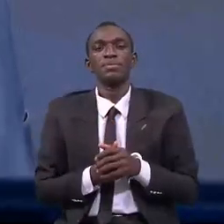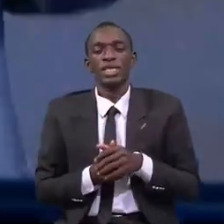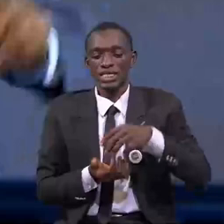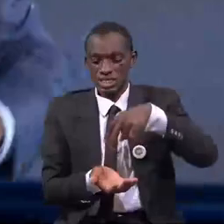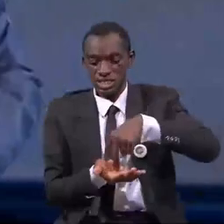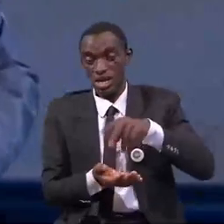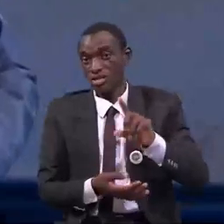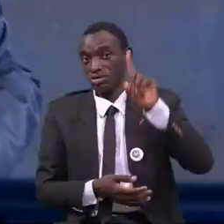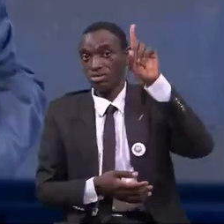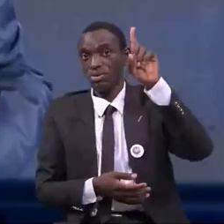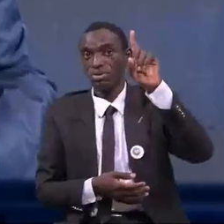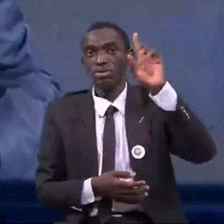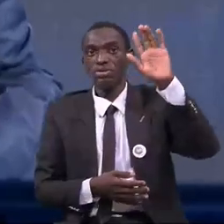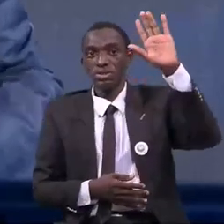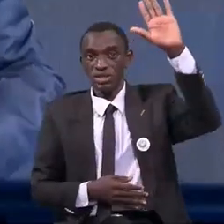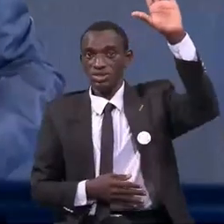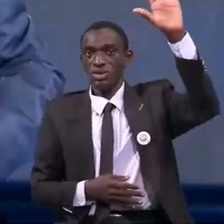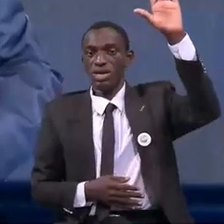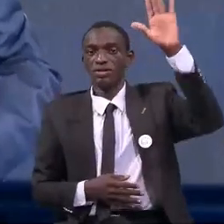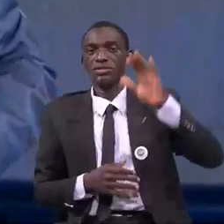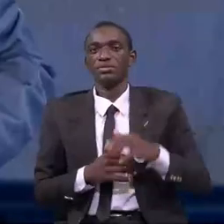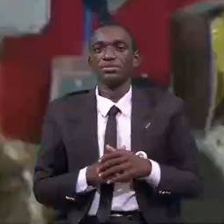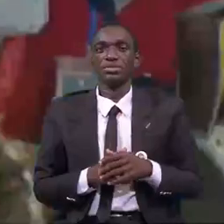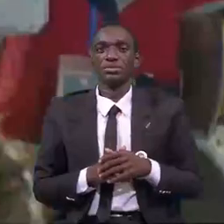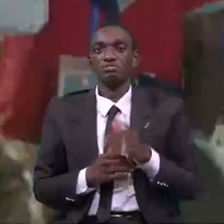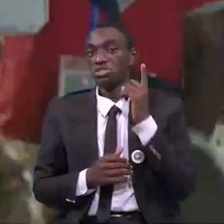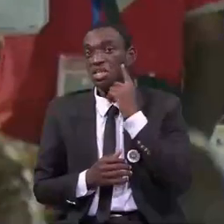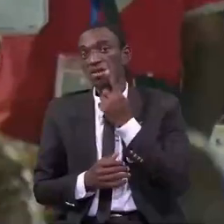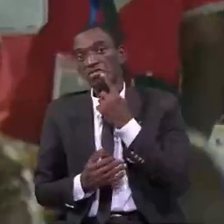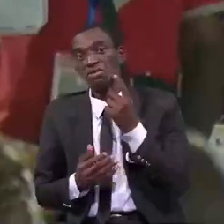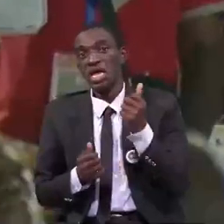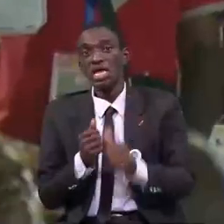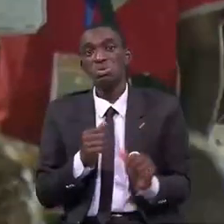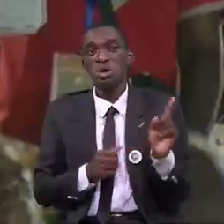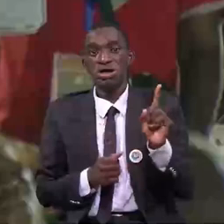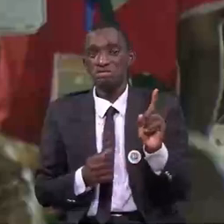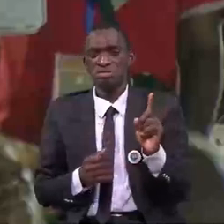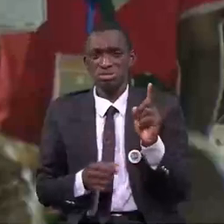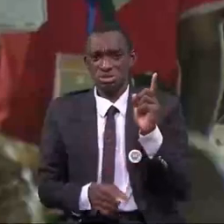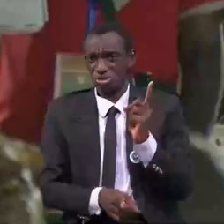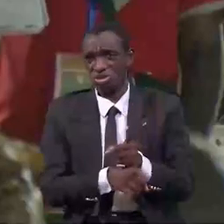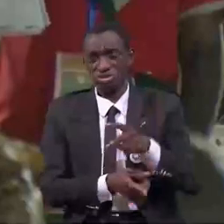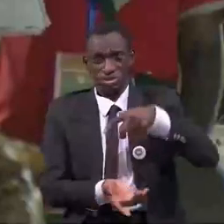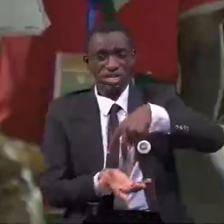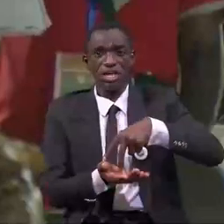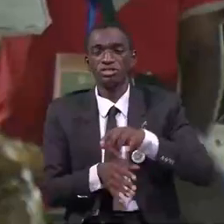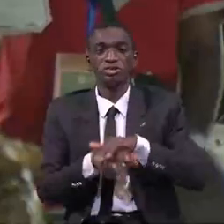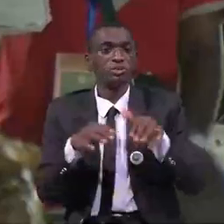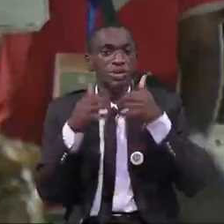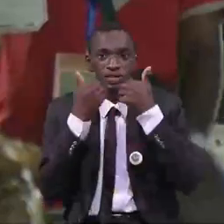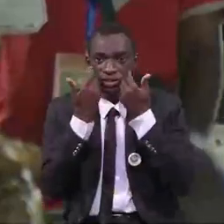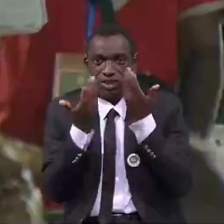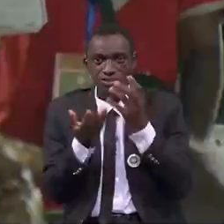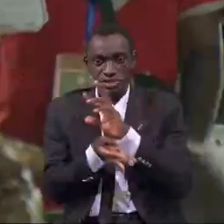ensemble alors vous tenz debout et vous levez la main en ligne s'il vous plaît faites de même levez la main et